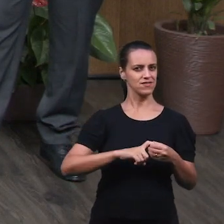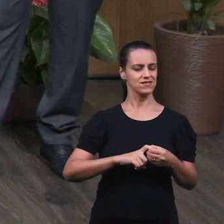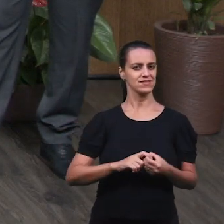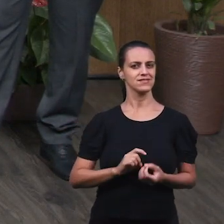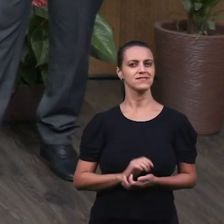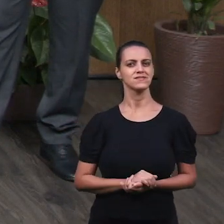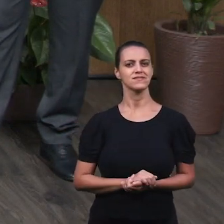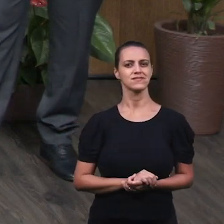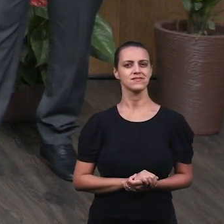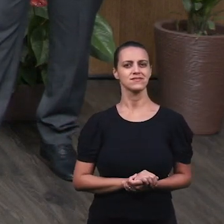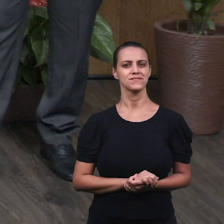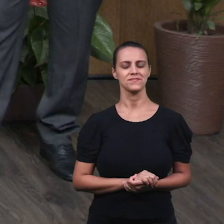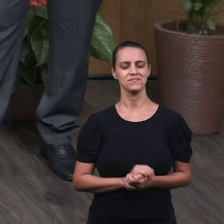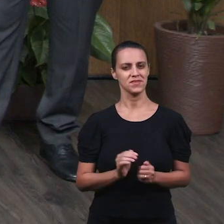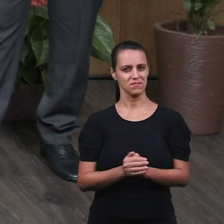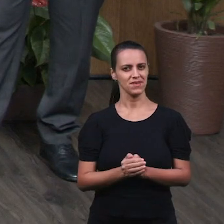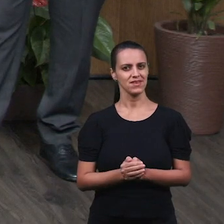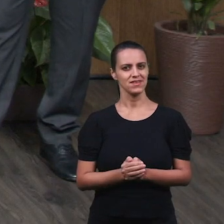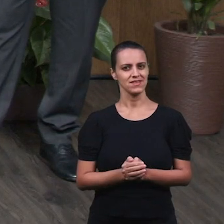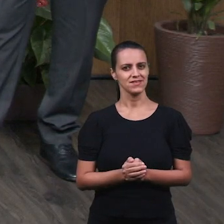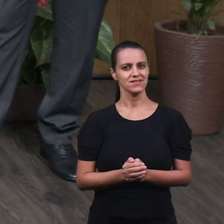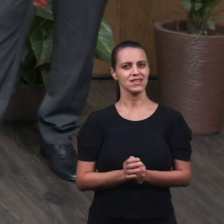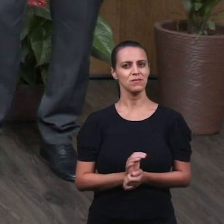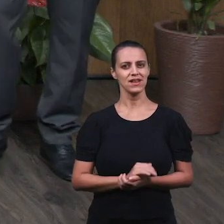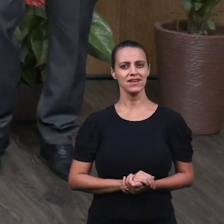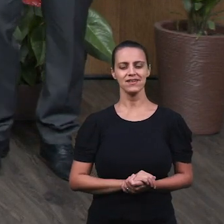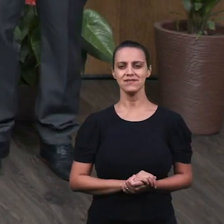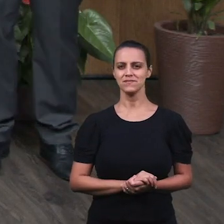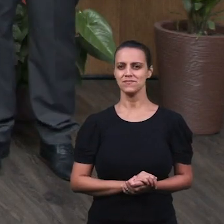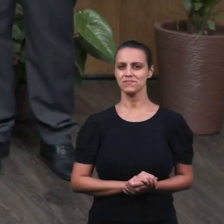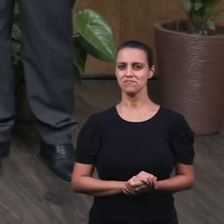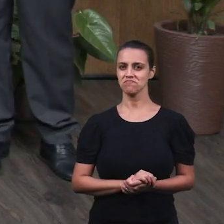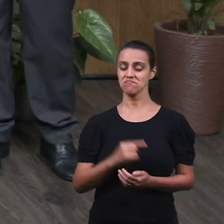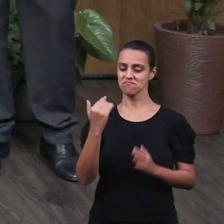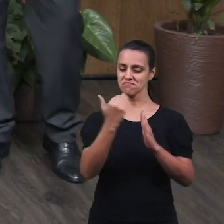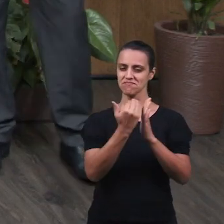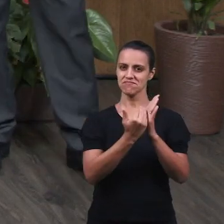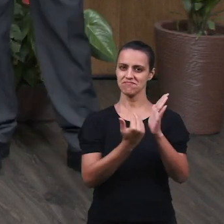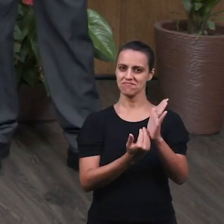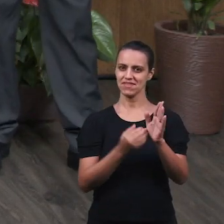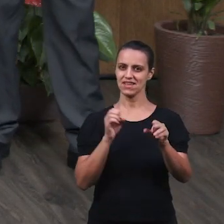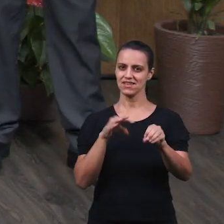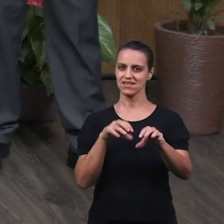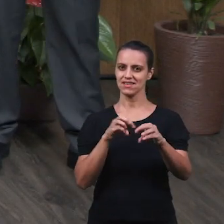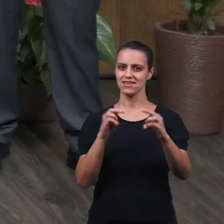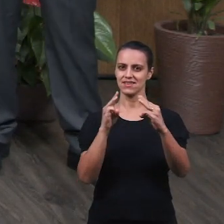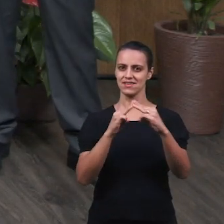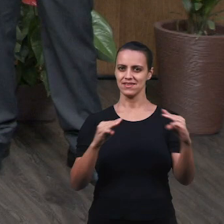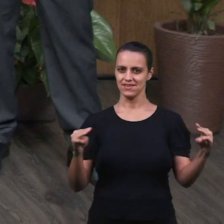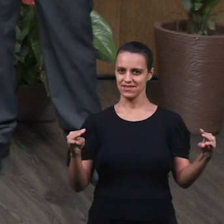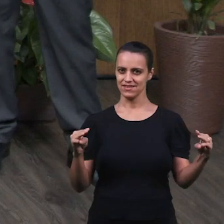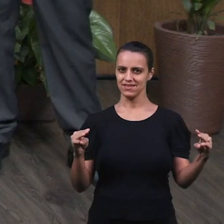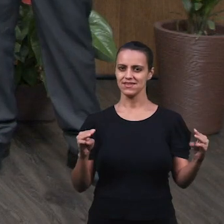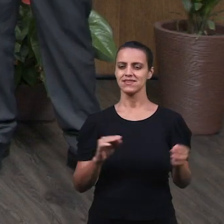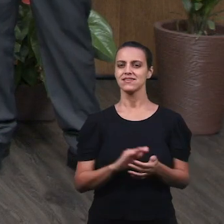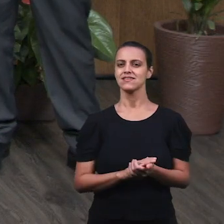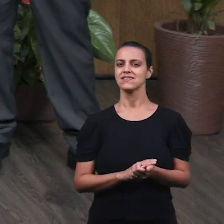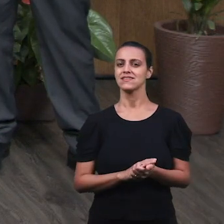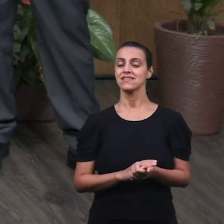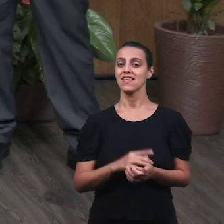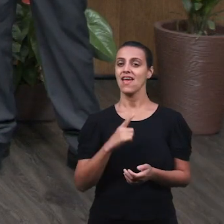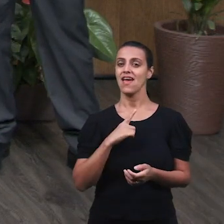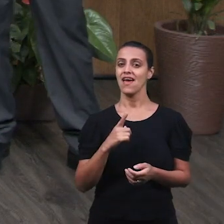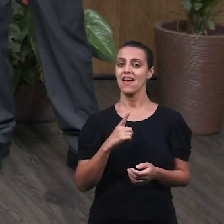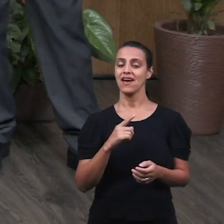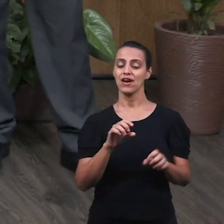Amen. Dans le tableau, les sons du Manaïm a son contenu produit à partir des séminaires et